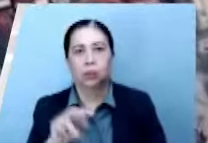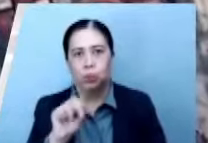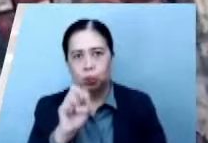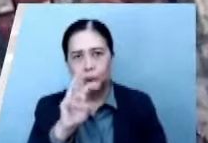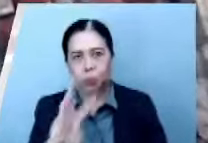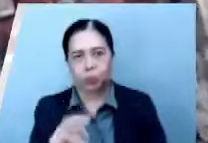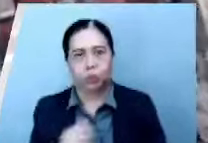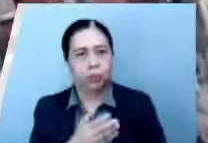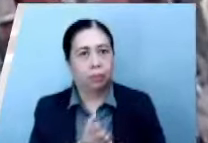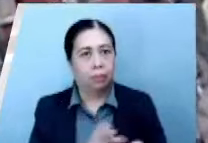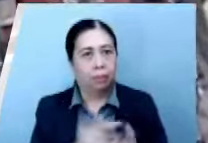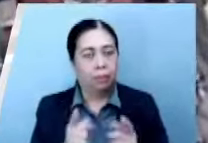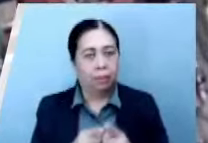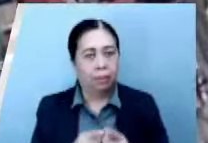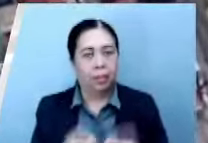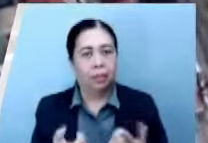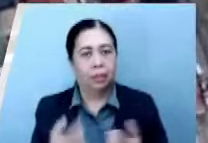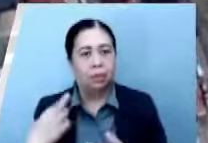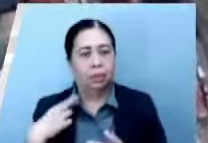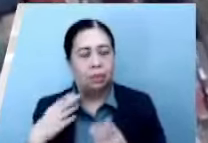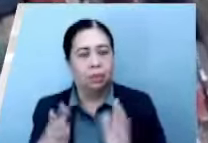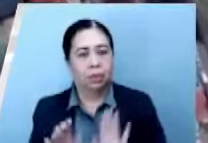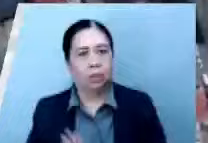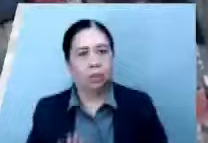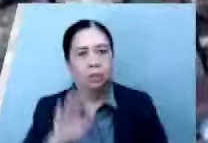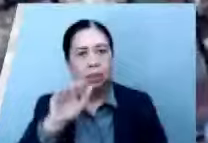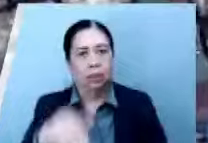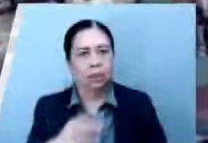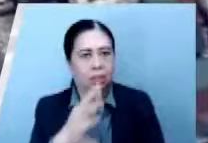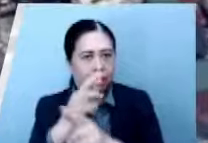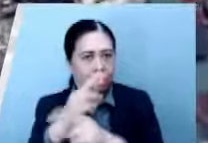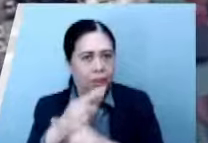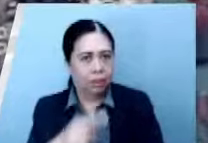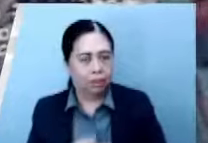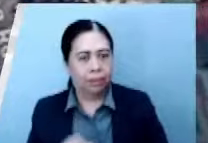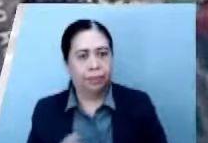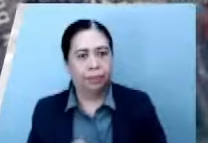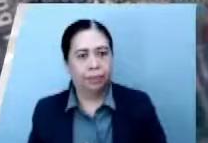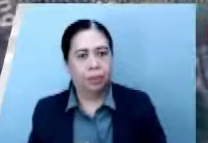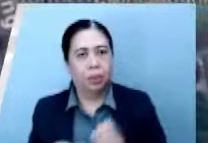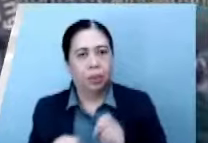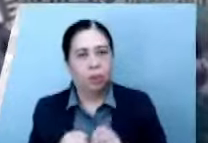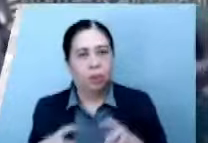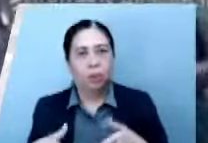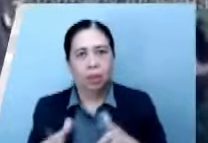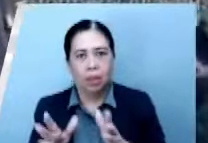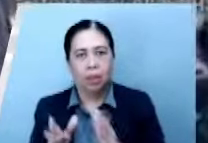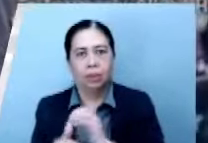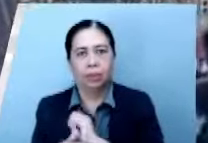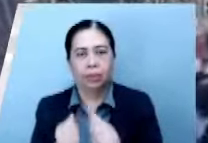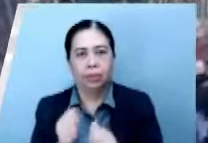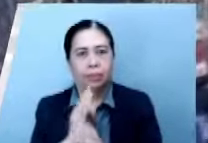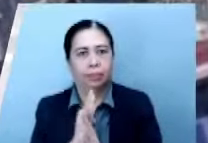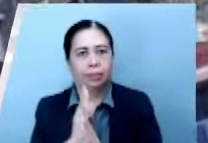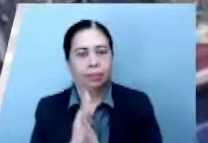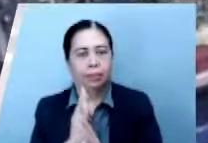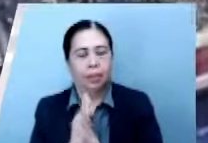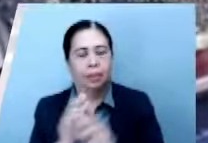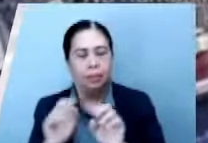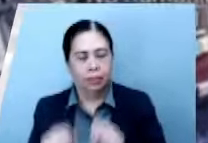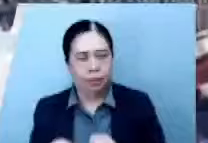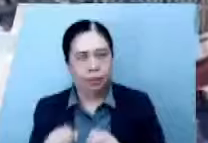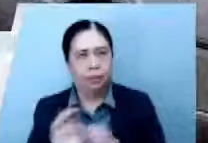ng kanang southbound lane ng flyover ang aayusin. Kaya mapapayagan pang dumaan ang mga bus ng EDSA Carousel sa ibabaw